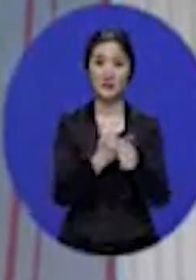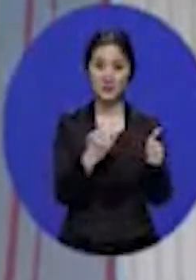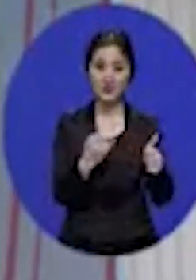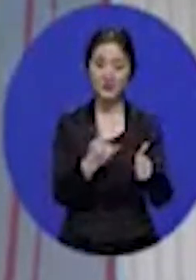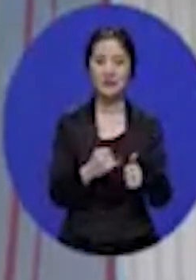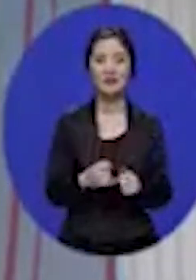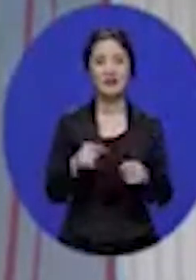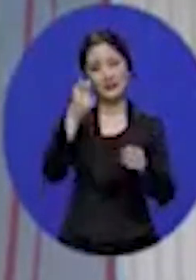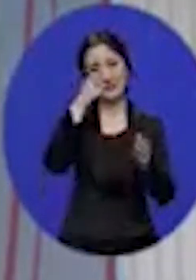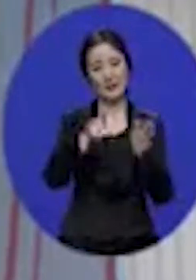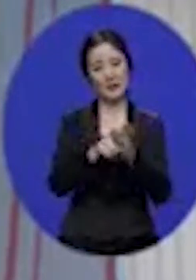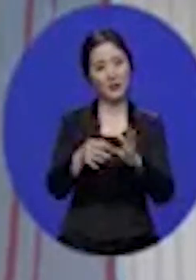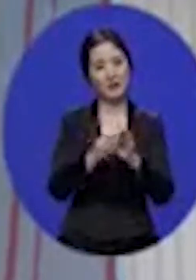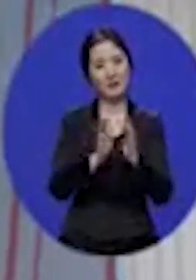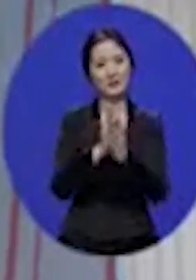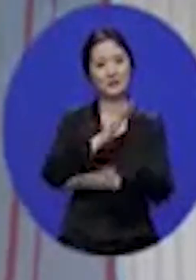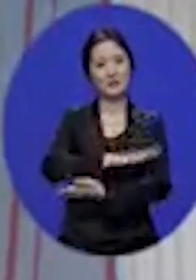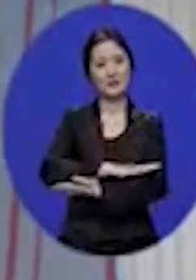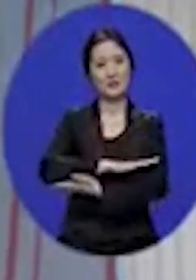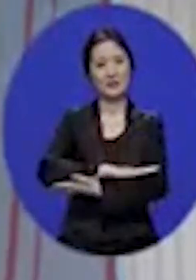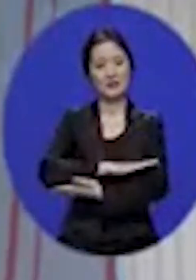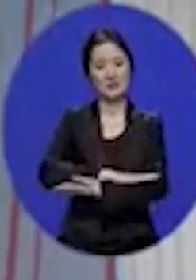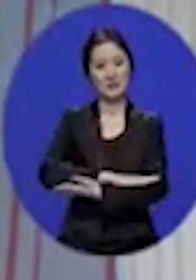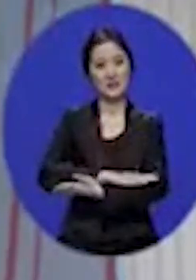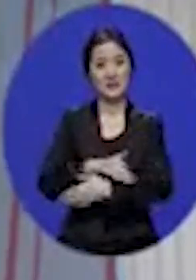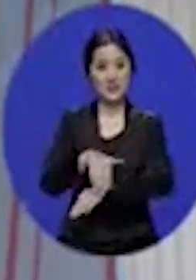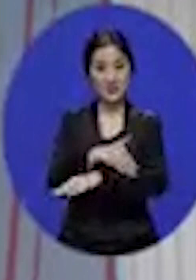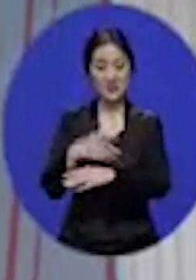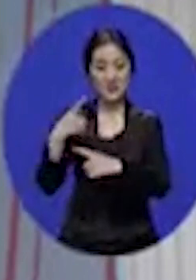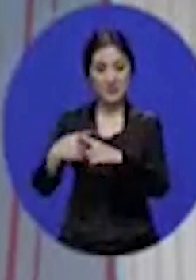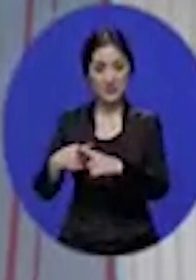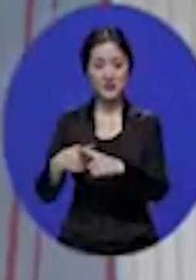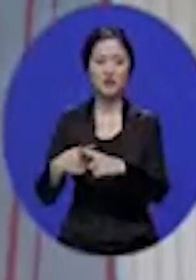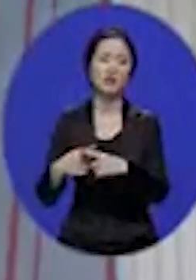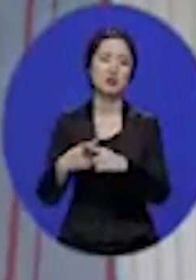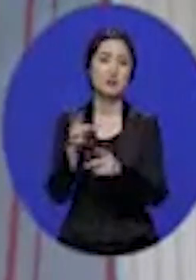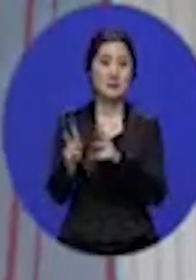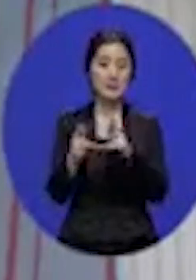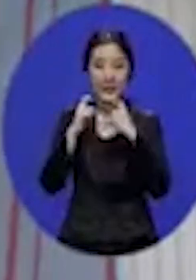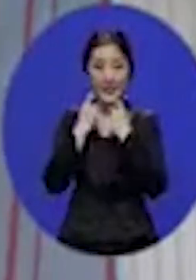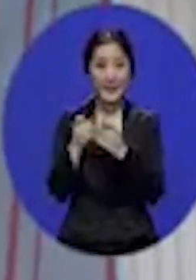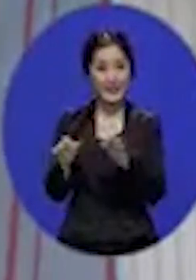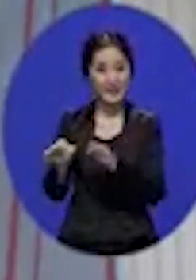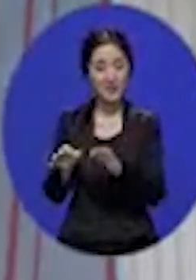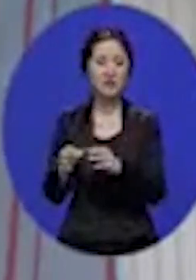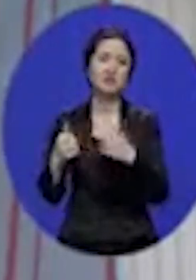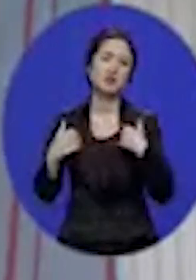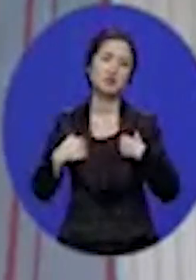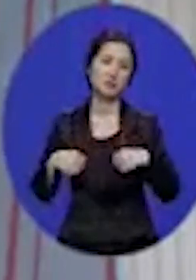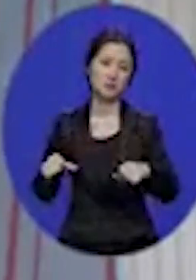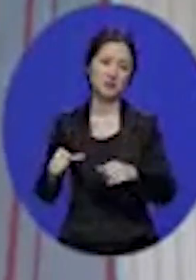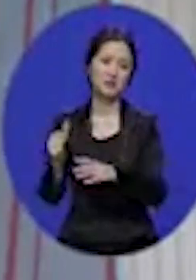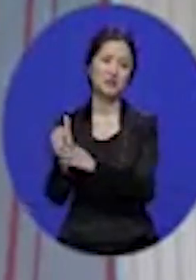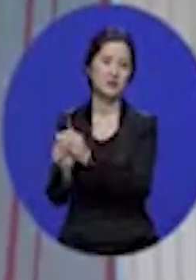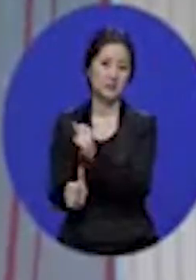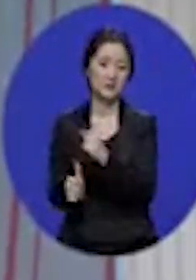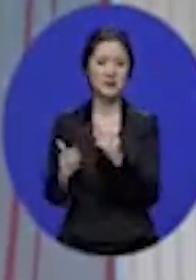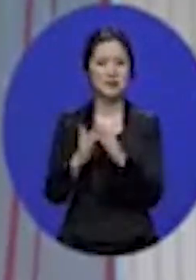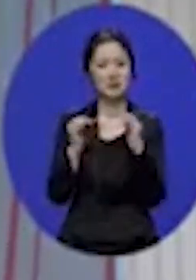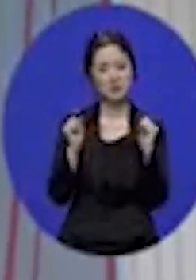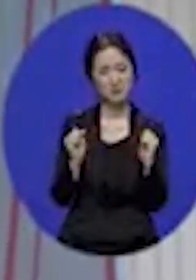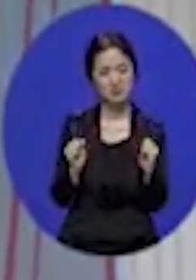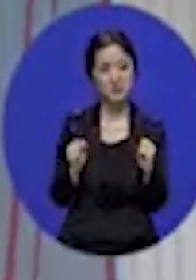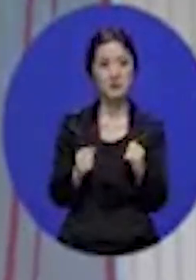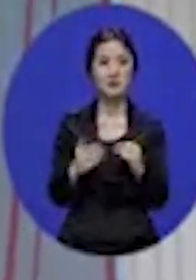다니다가 그만두고 한 2, 3년 정도 전업주부를 했어요. 사업하다가 이제 그게 안 돼서. 그러니까 말이 전업주부지